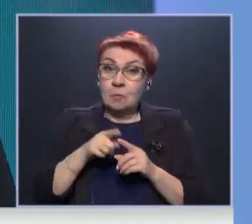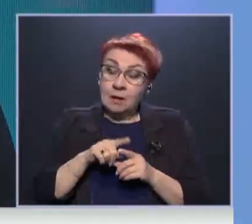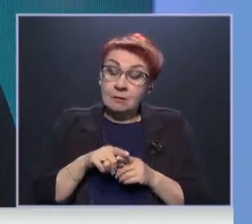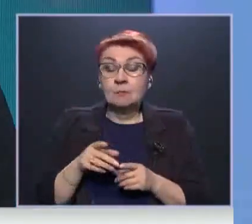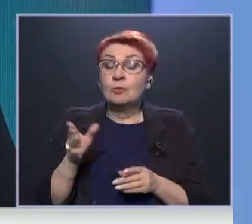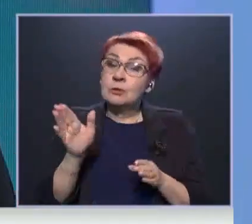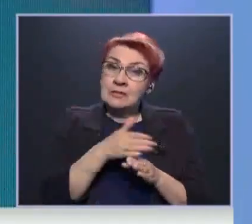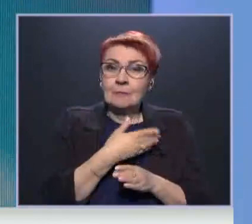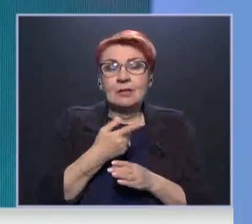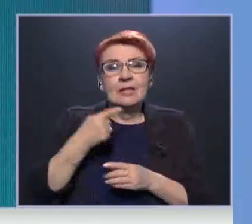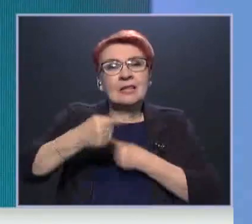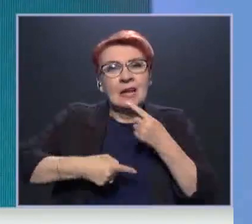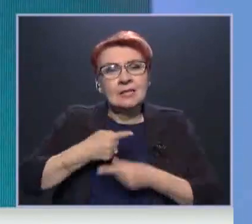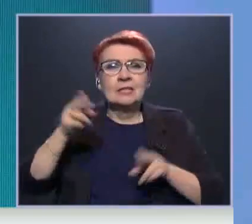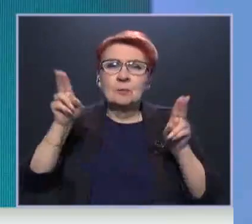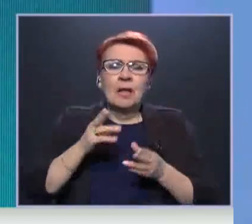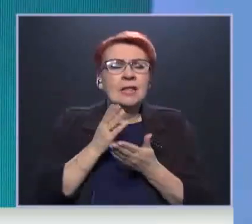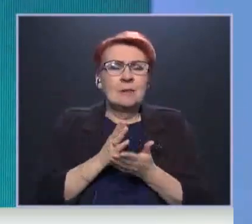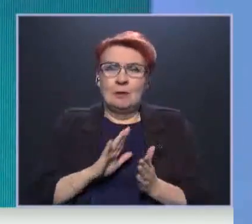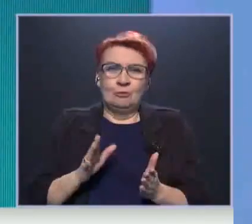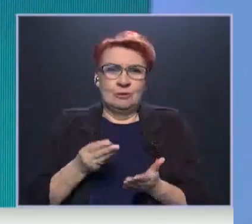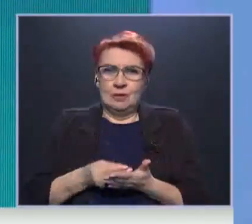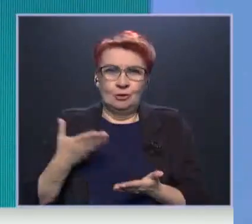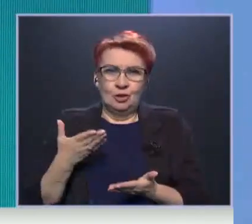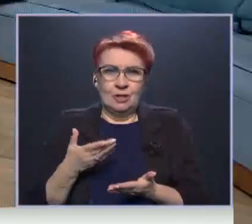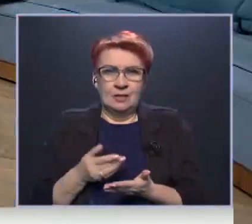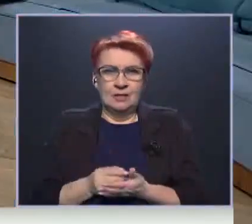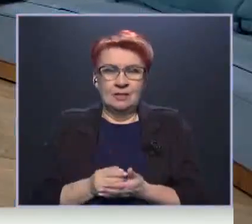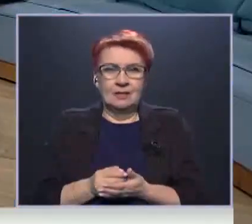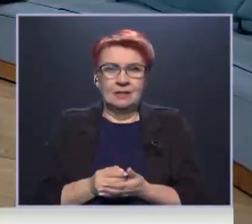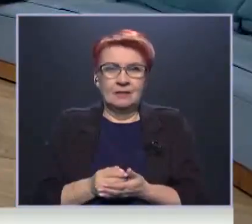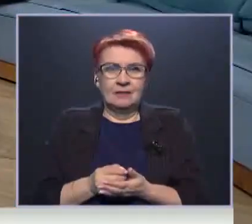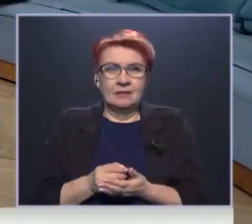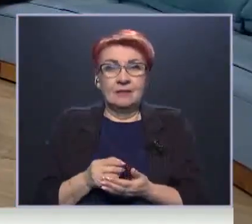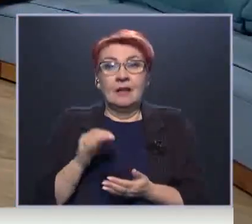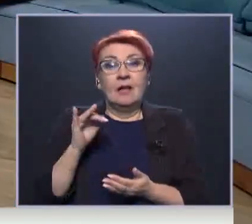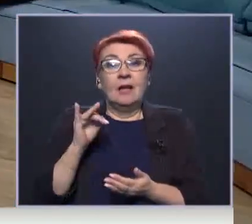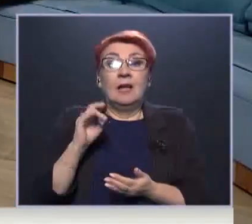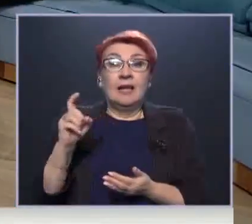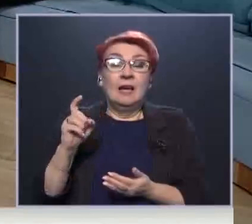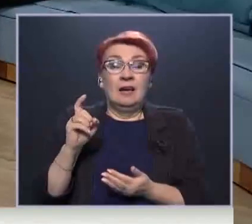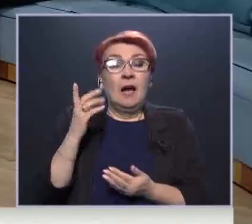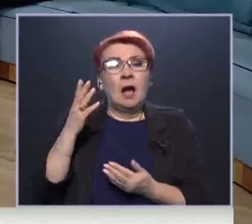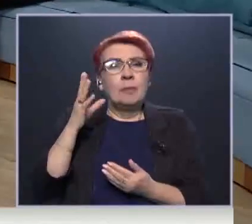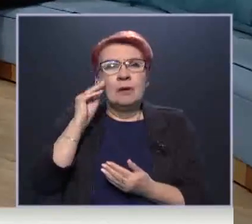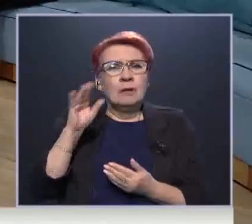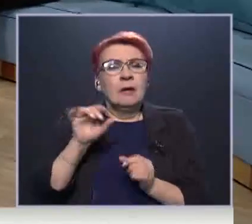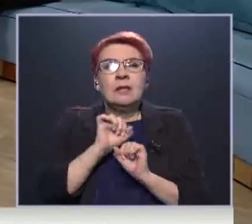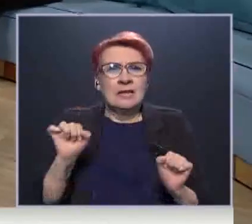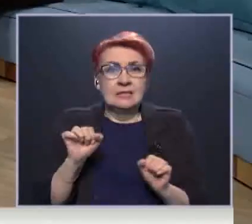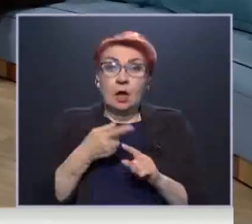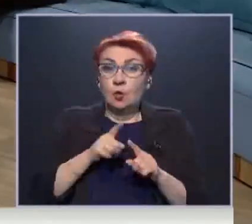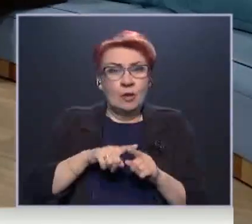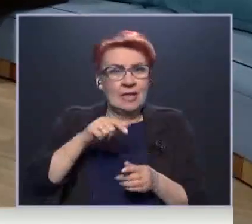все правила, традиции, они имеют значение. Нельзя так, знаете, как их игнорировать вовсе. Но это не самое